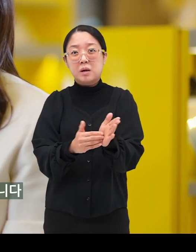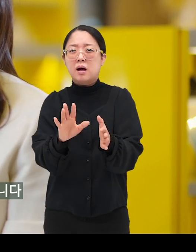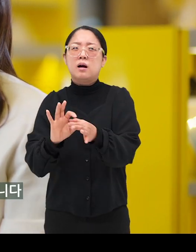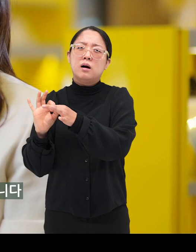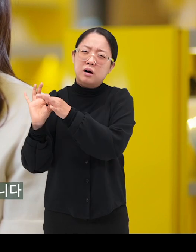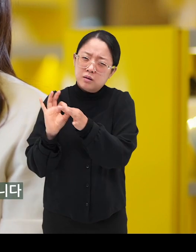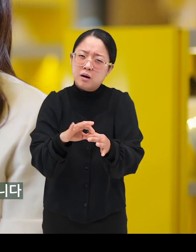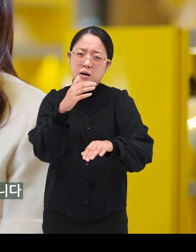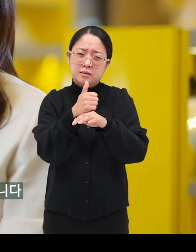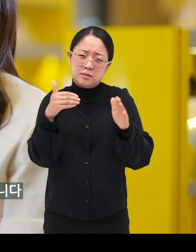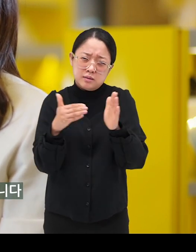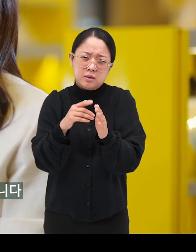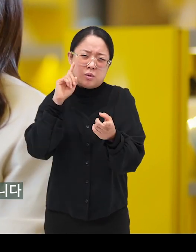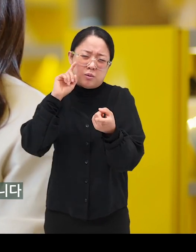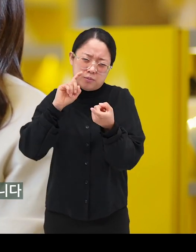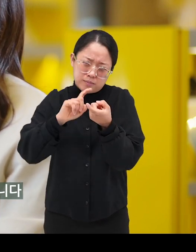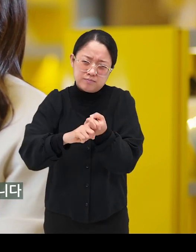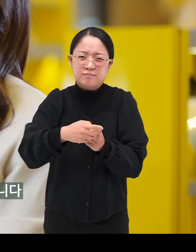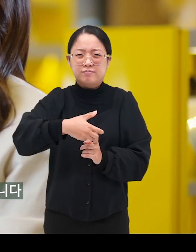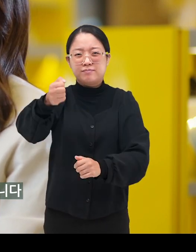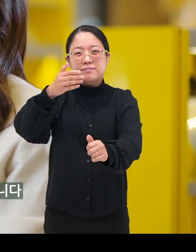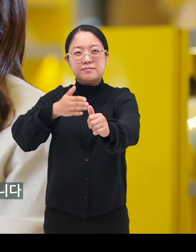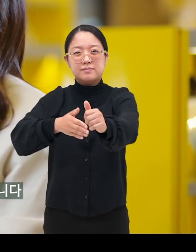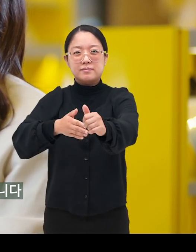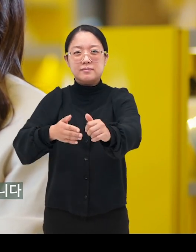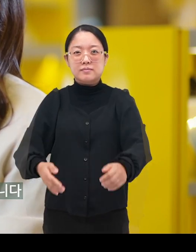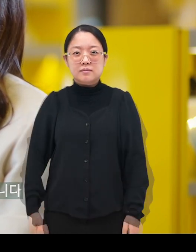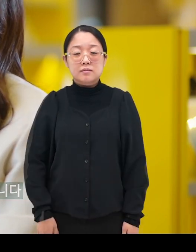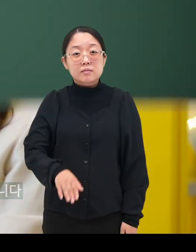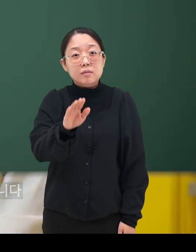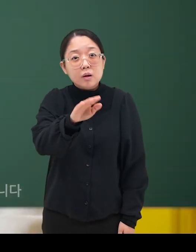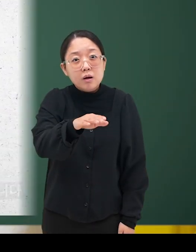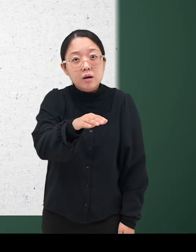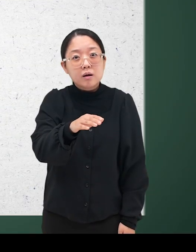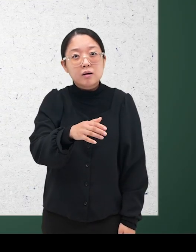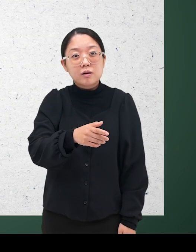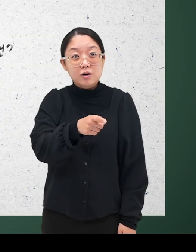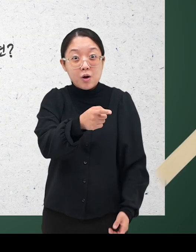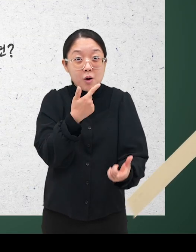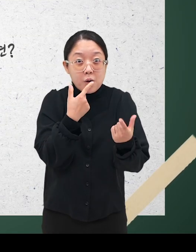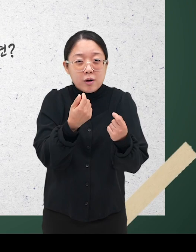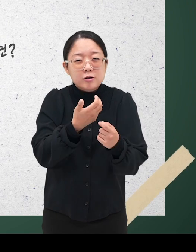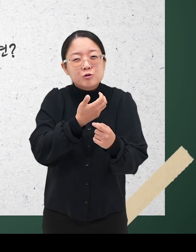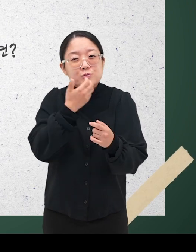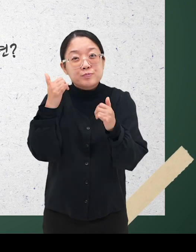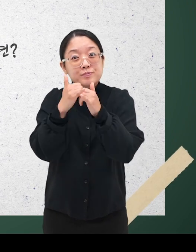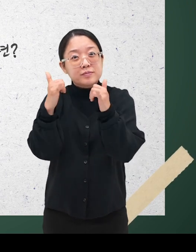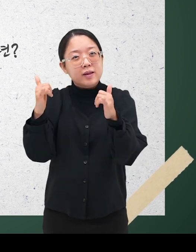마시고 끊이지 않고 끝까지 관심을 가졌으면 하는 바람입니다.